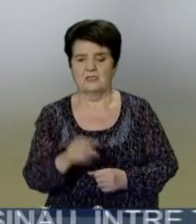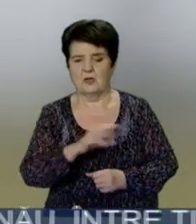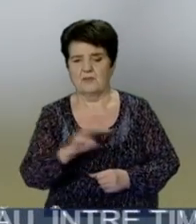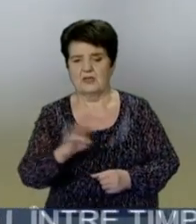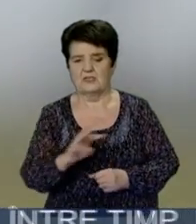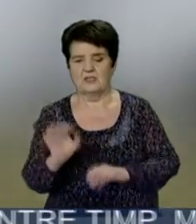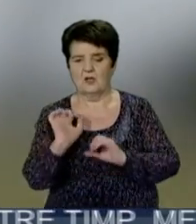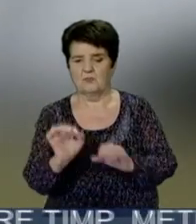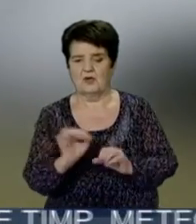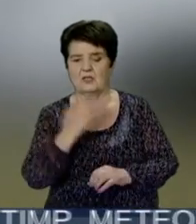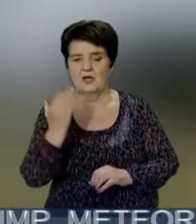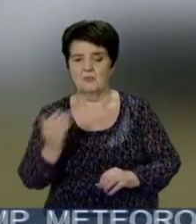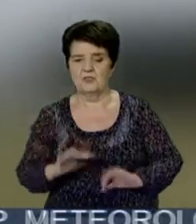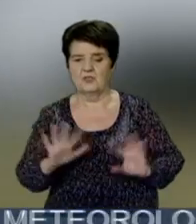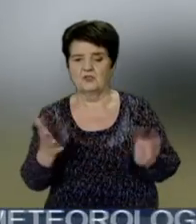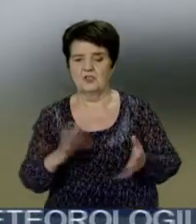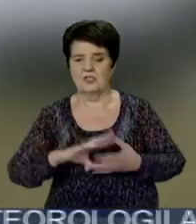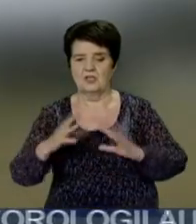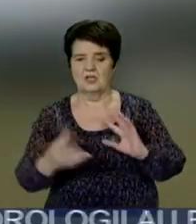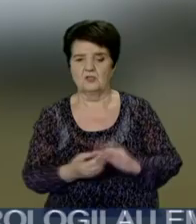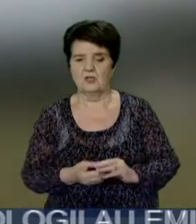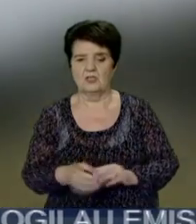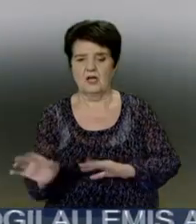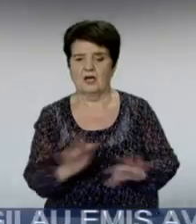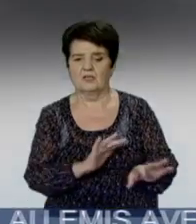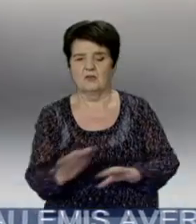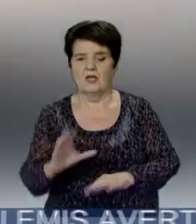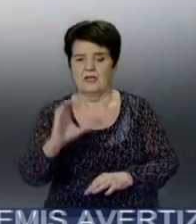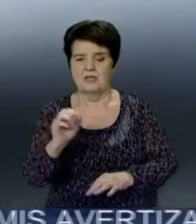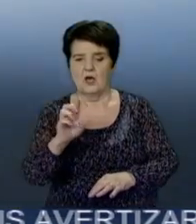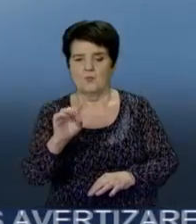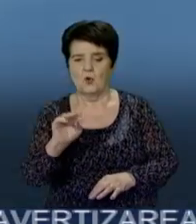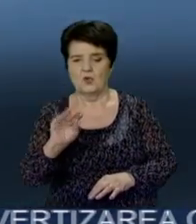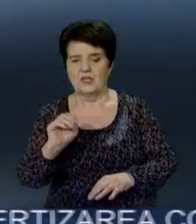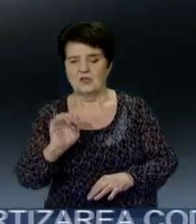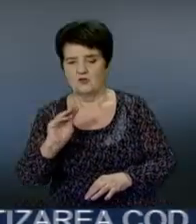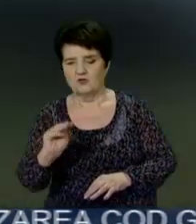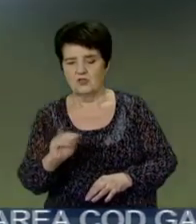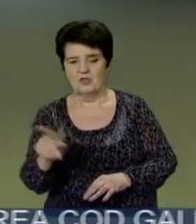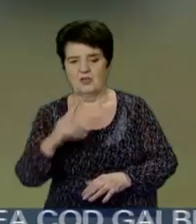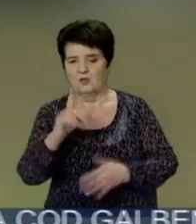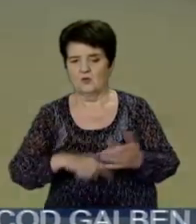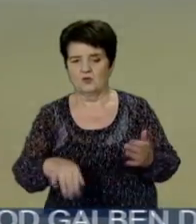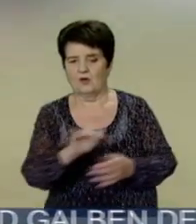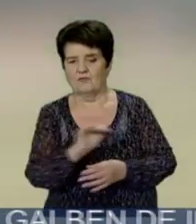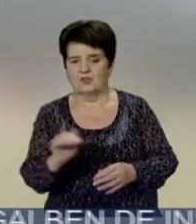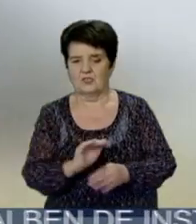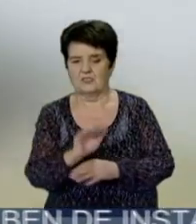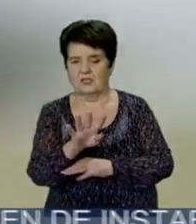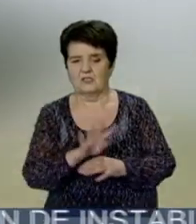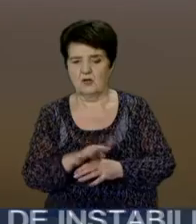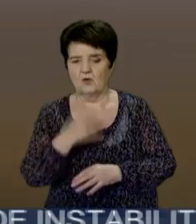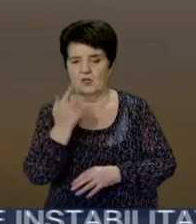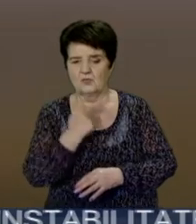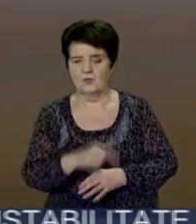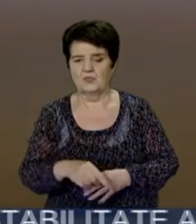al Apărării a raportat că incidentul ar fi rezultatul unor acțiuni de sabotaj, în timp ce ucrainenii, deși nu recunosc oficial atacurile, au dat de înțeles